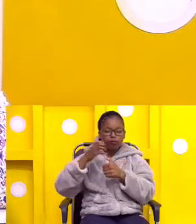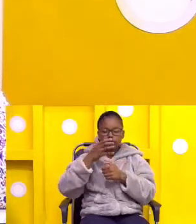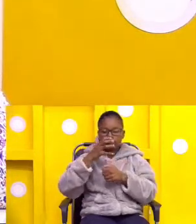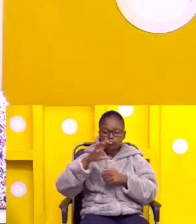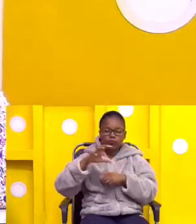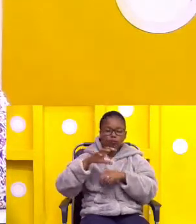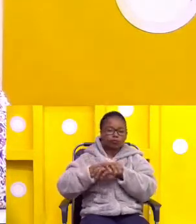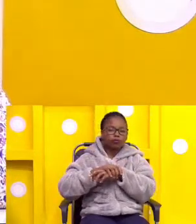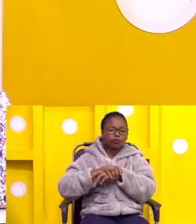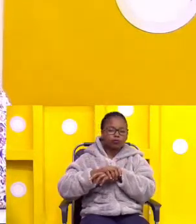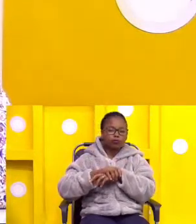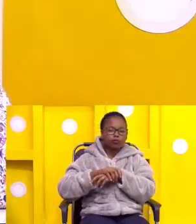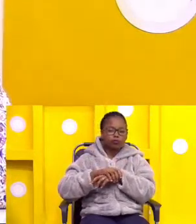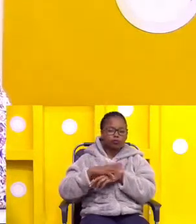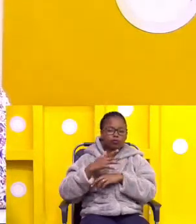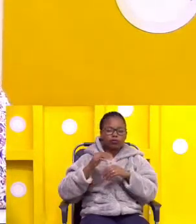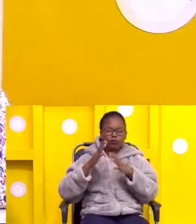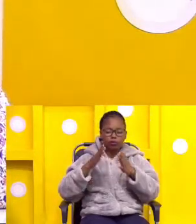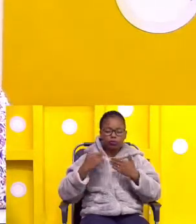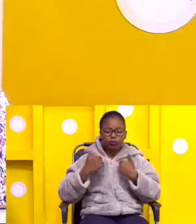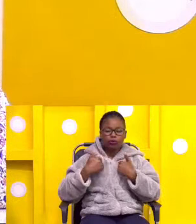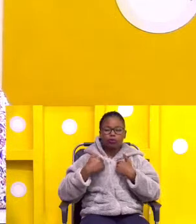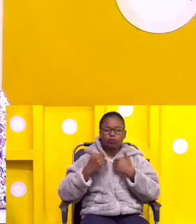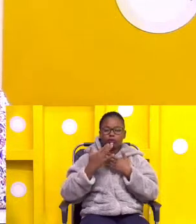ya weho kaga modore na mwere na adhakame.